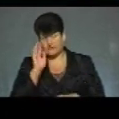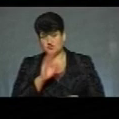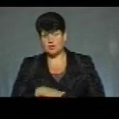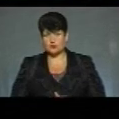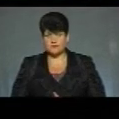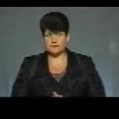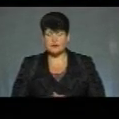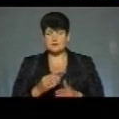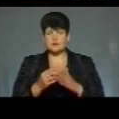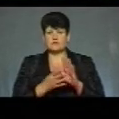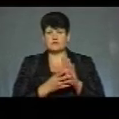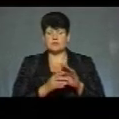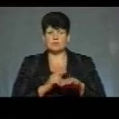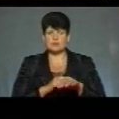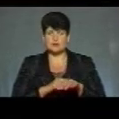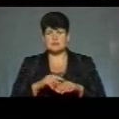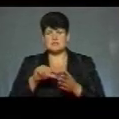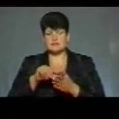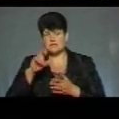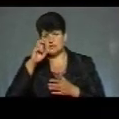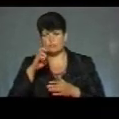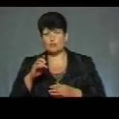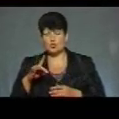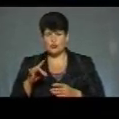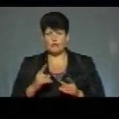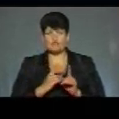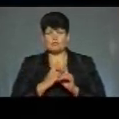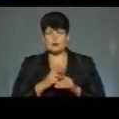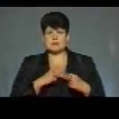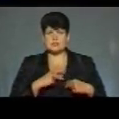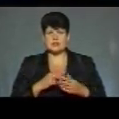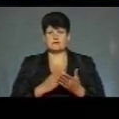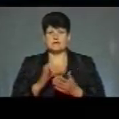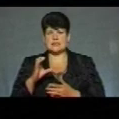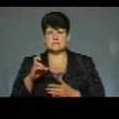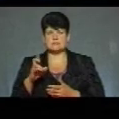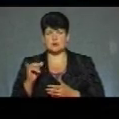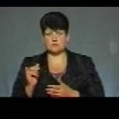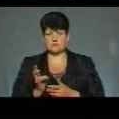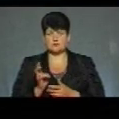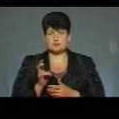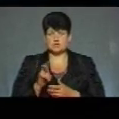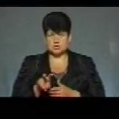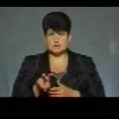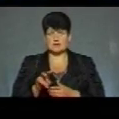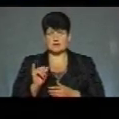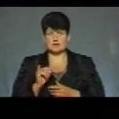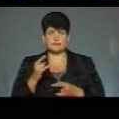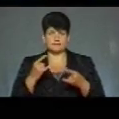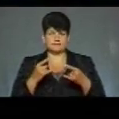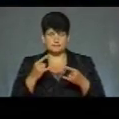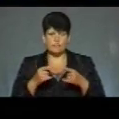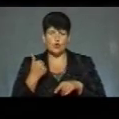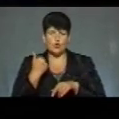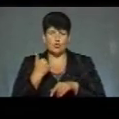Близько 9-ї представники Державного бюро розслідувань у супроводі працівників Служби безпеки України з'явилися і в Олівці, у